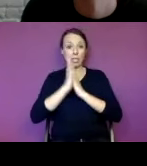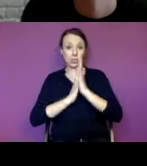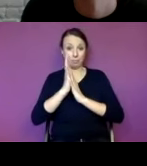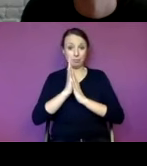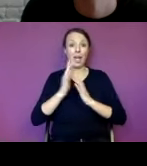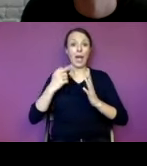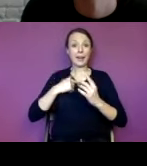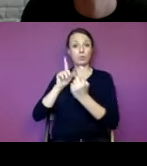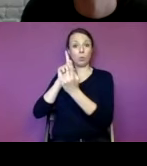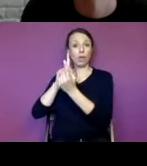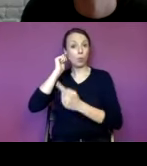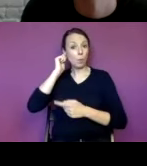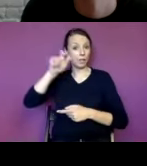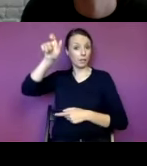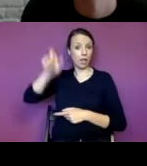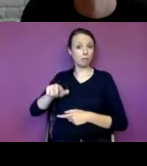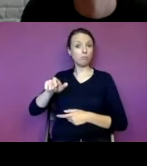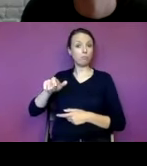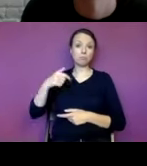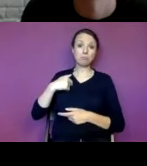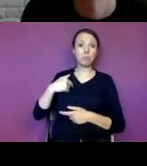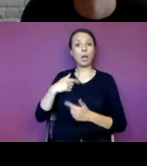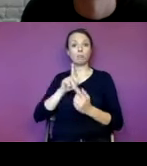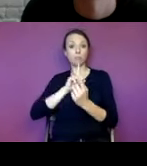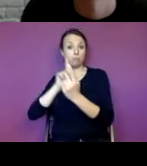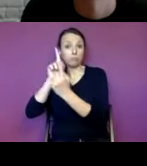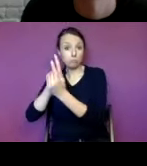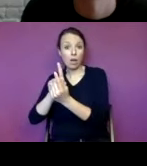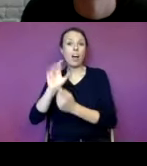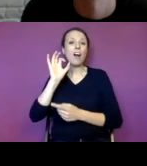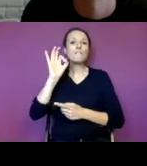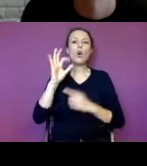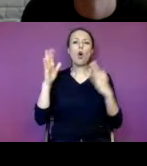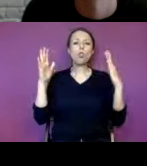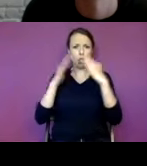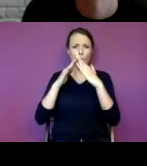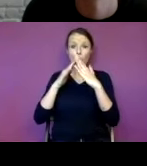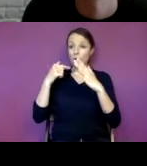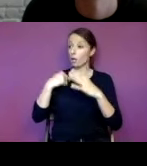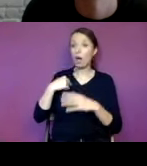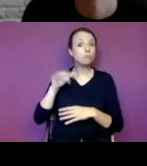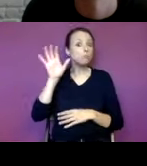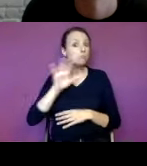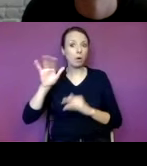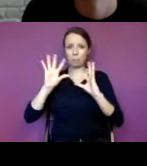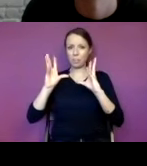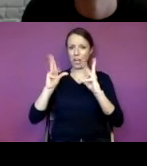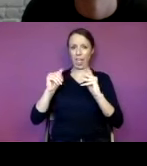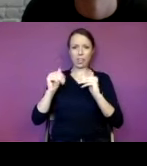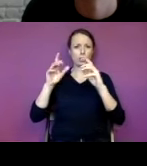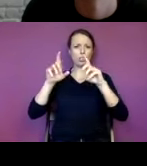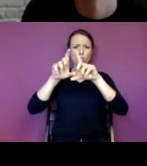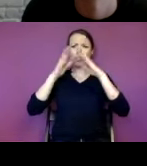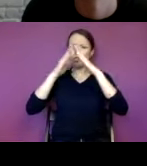drodze. Zatrzymałam się obok jej domu, bo był piękną, drewnianą, tradycyjnie budowaną chałupą